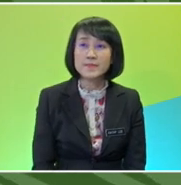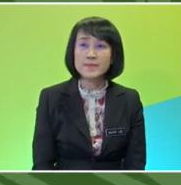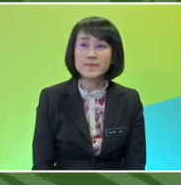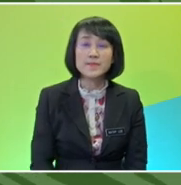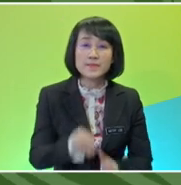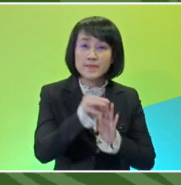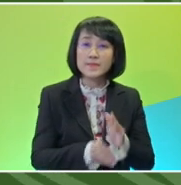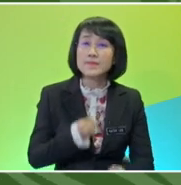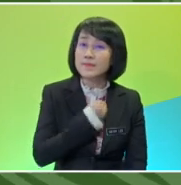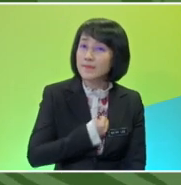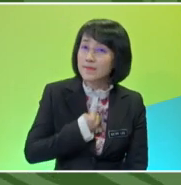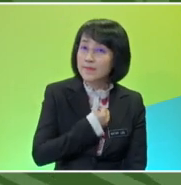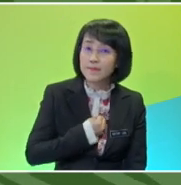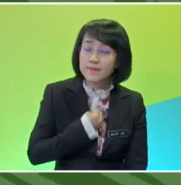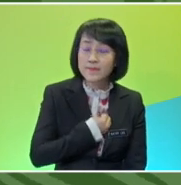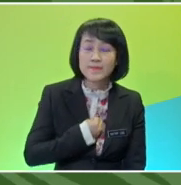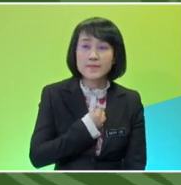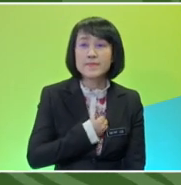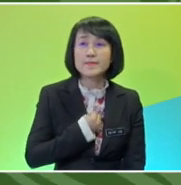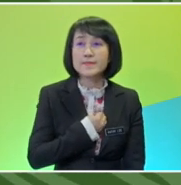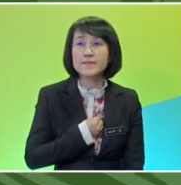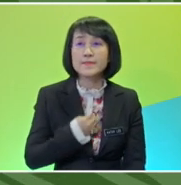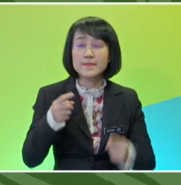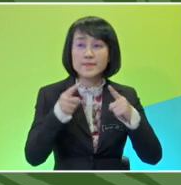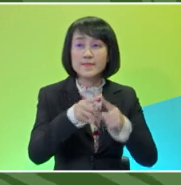meminta maaf kepada ibunya